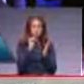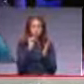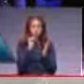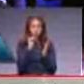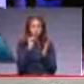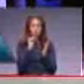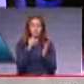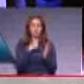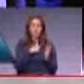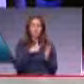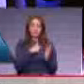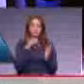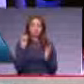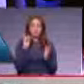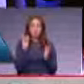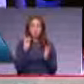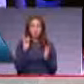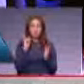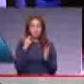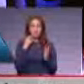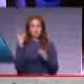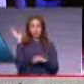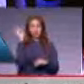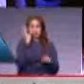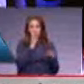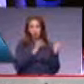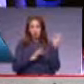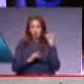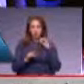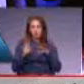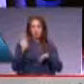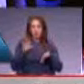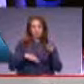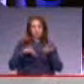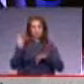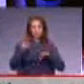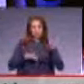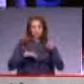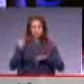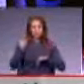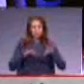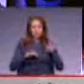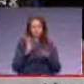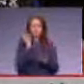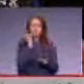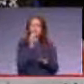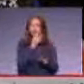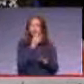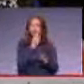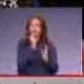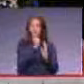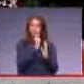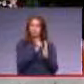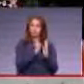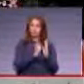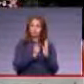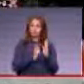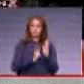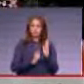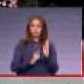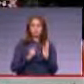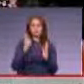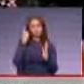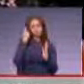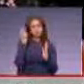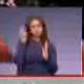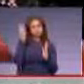بدران، الراقصه والسياسي، ويقولوا طبعا معاكي كاتب كبير زي الاستاذ كله، احسان عبد القدوس،